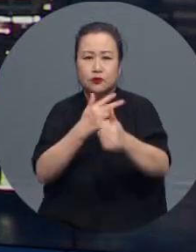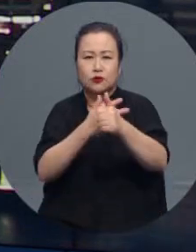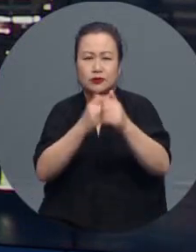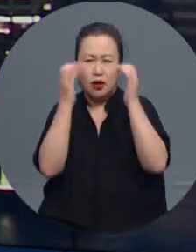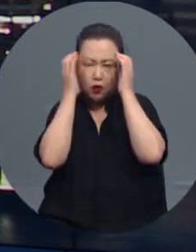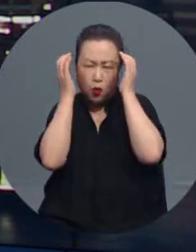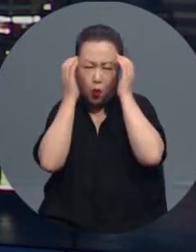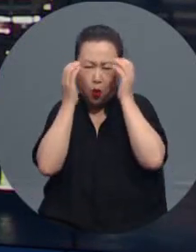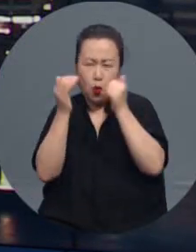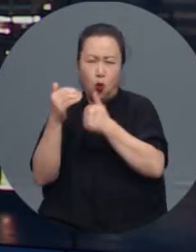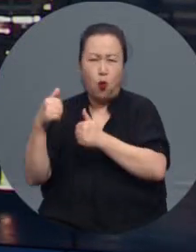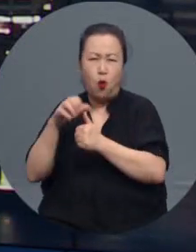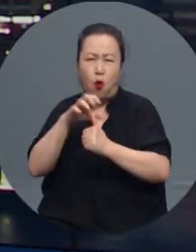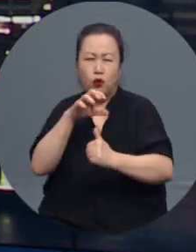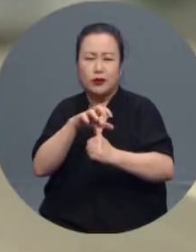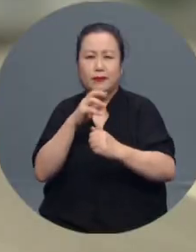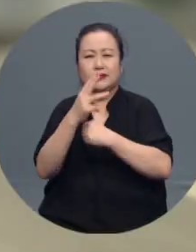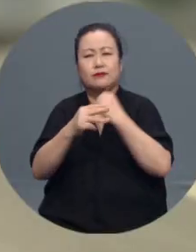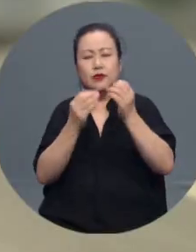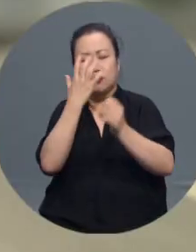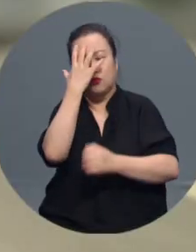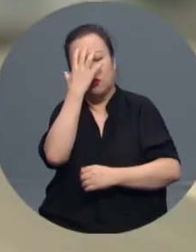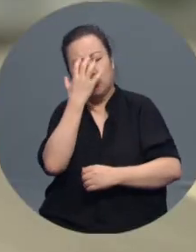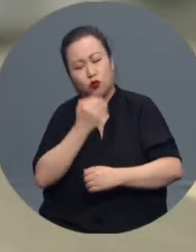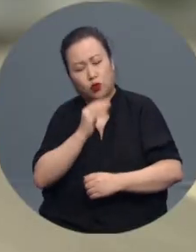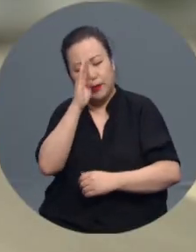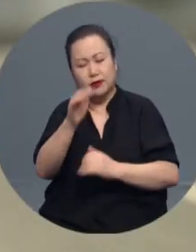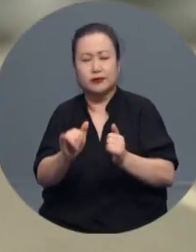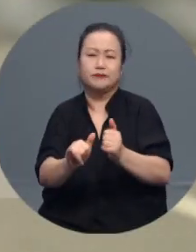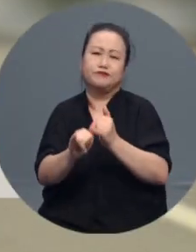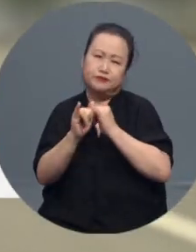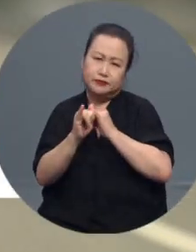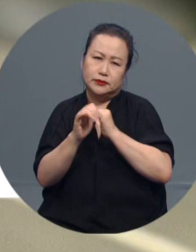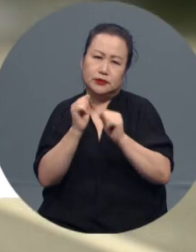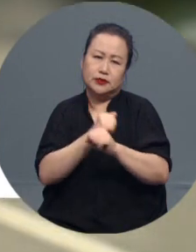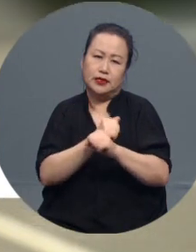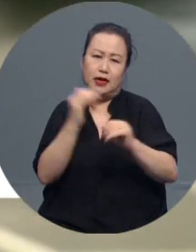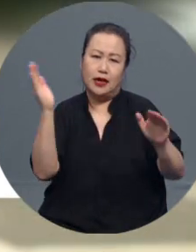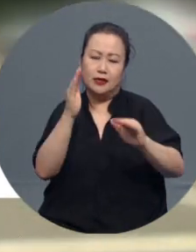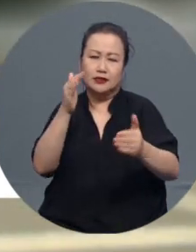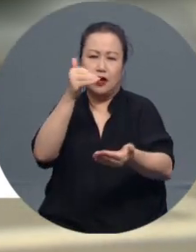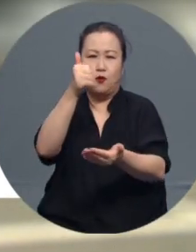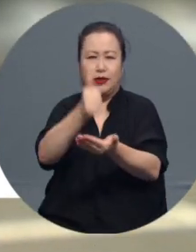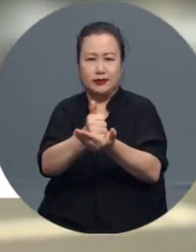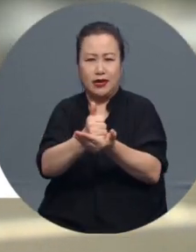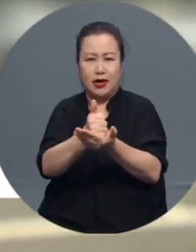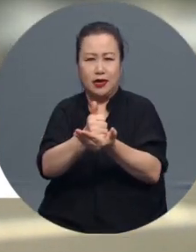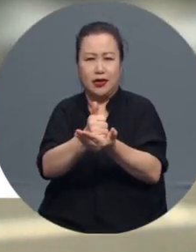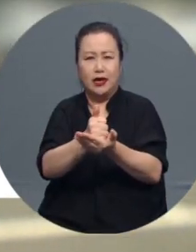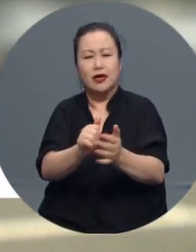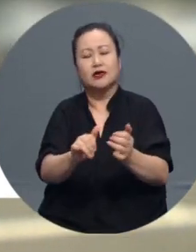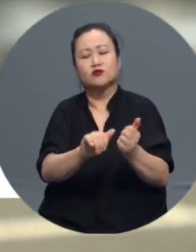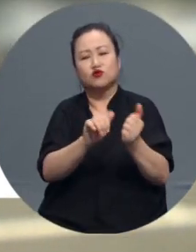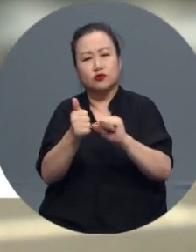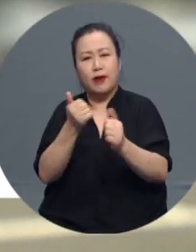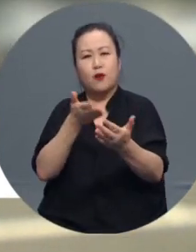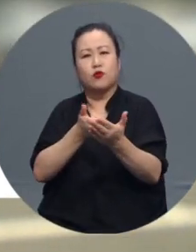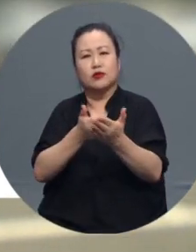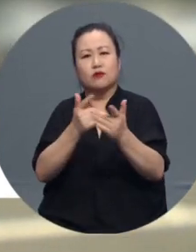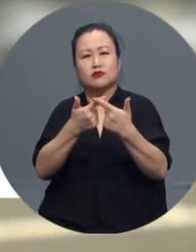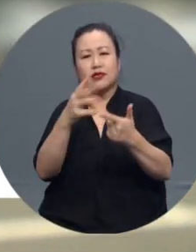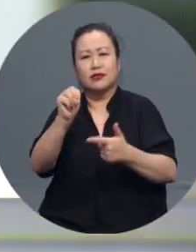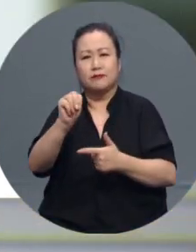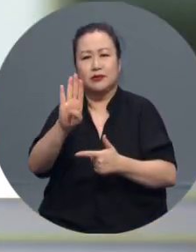교사의 괴롭힘으로 3년간 우울증을 앓다가 극단적인 선택을 한 학생회장 출신의 한 학생의 죽음을 보도한